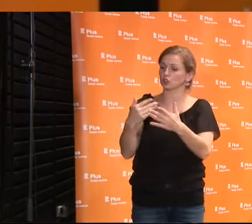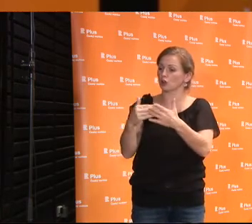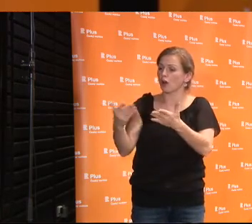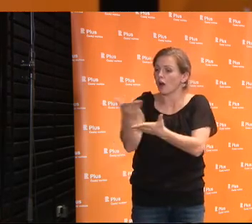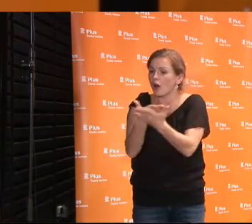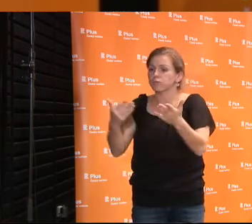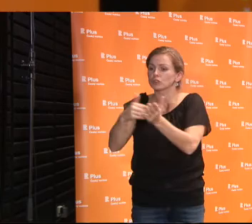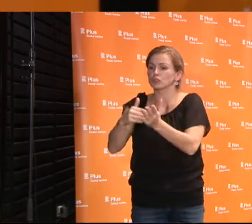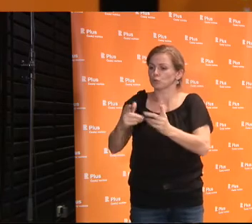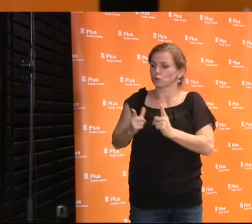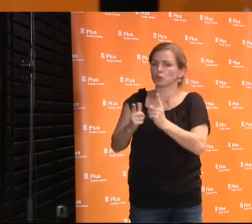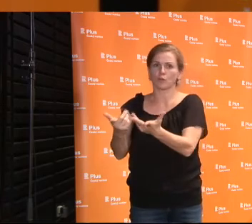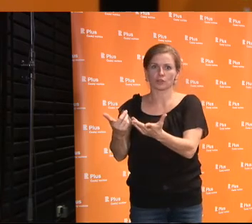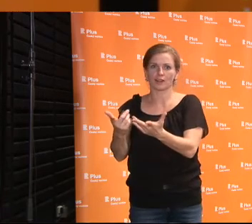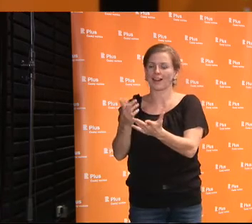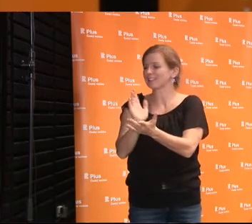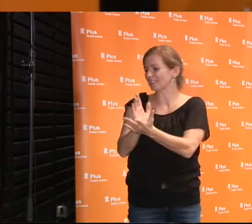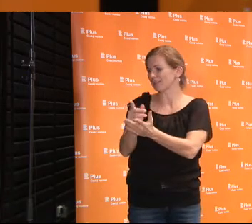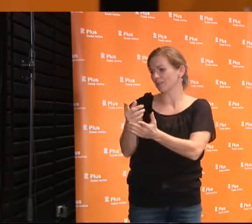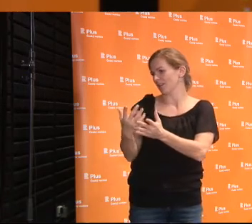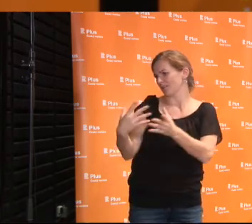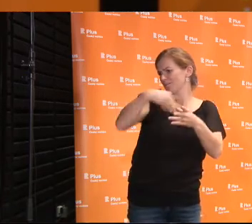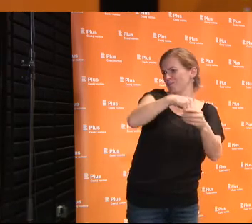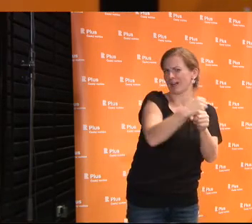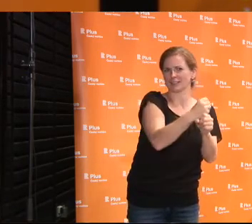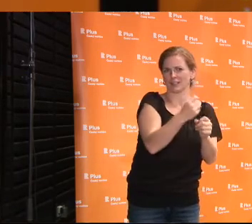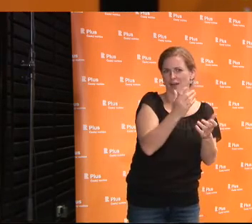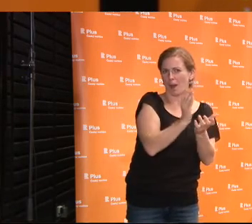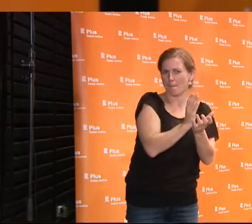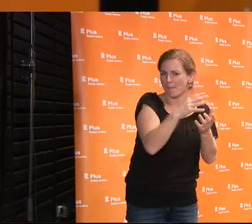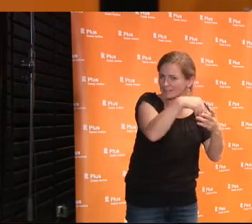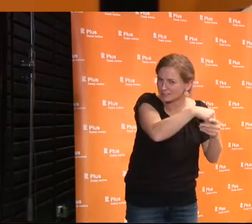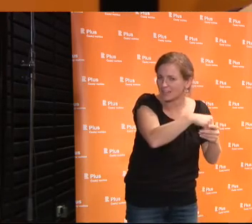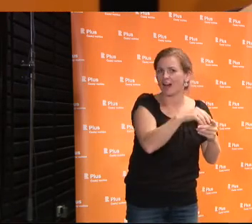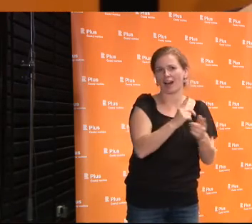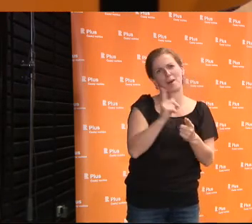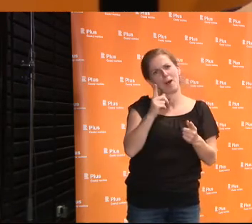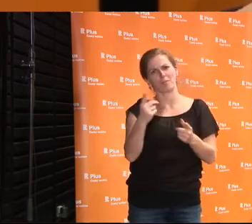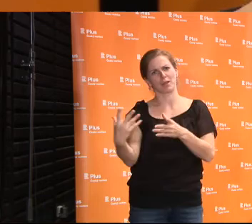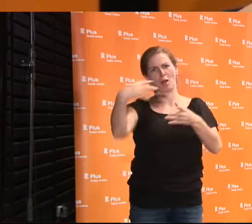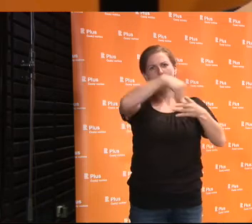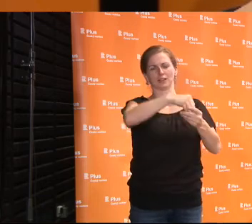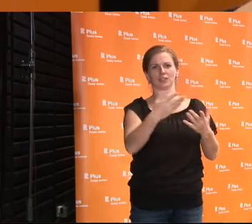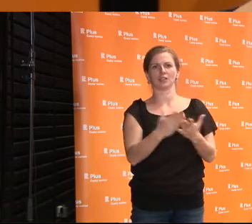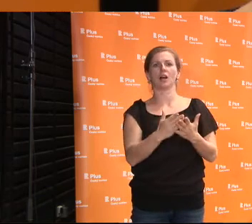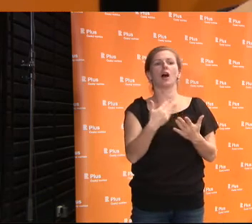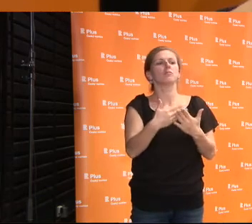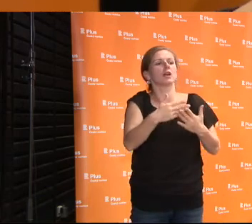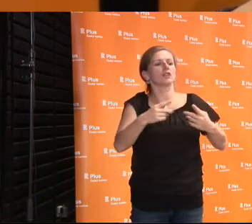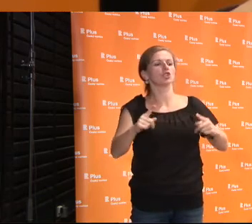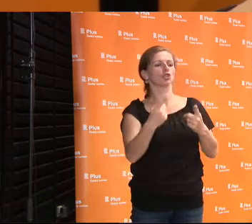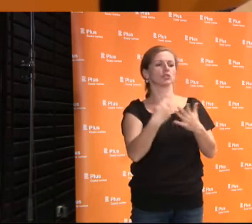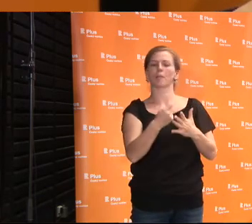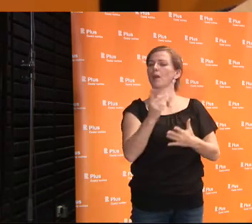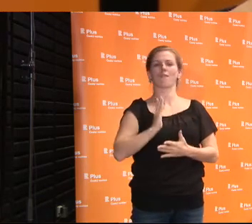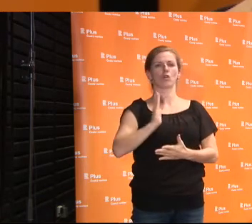se dělají výzkumy z hlediska tvorby hrubého domácího produktu, tak se ukazuje, že v těch neformálních činnostech je zhruba